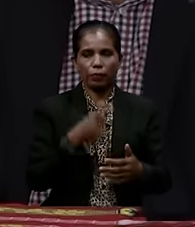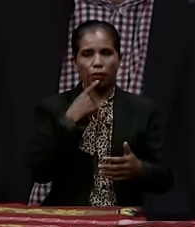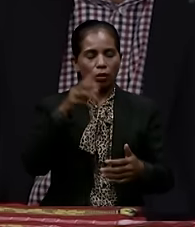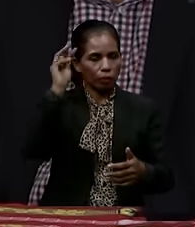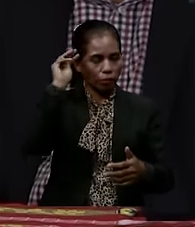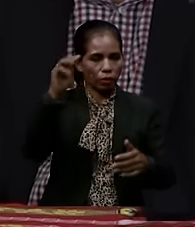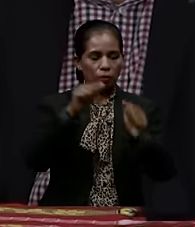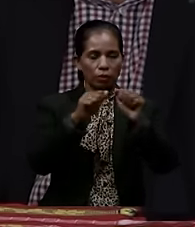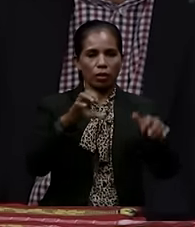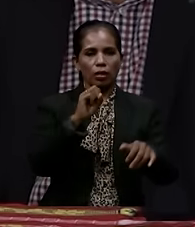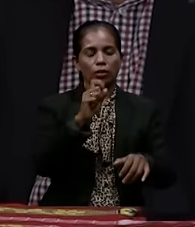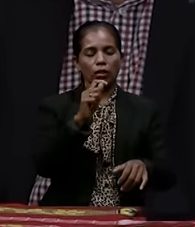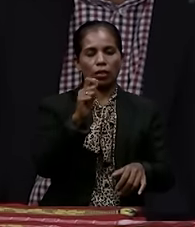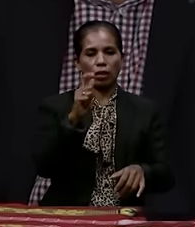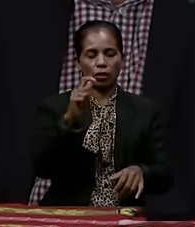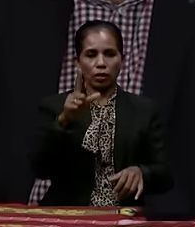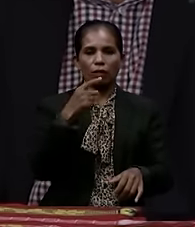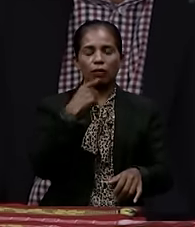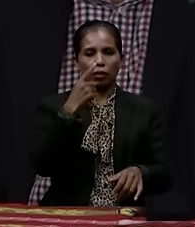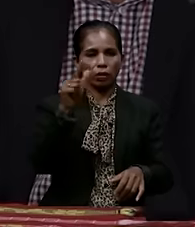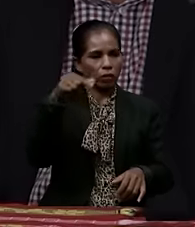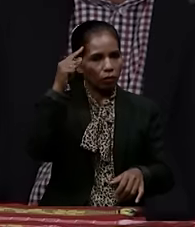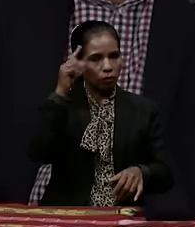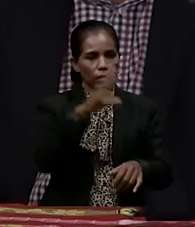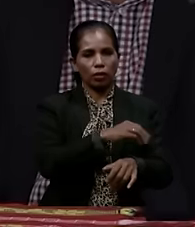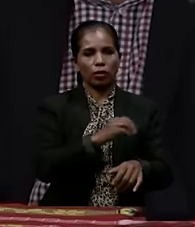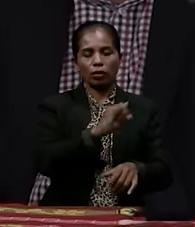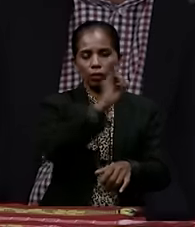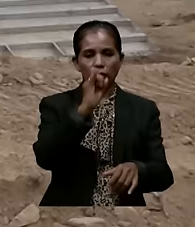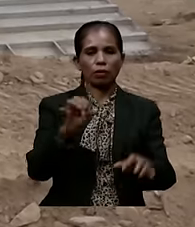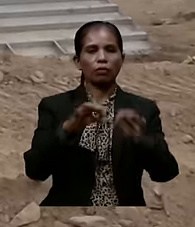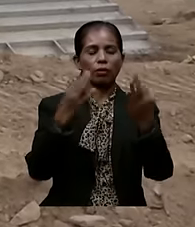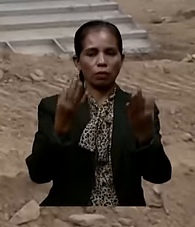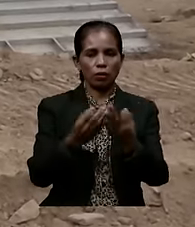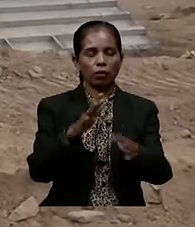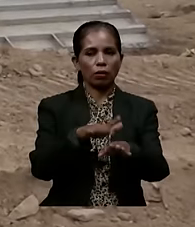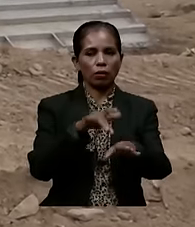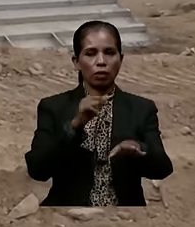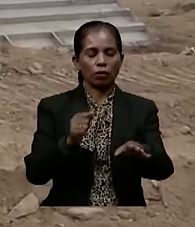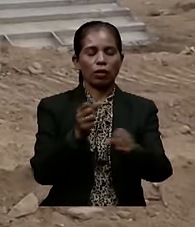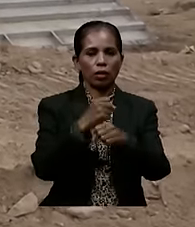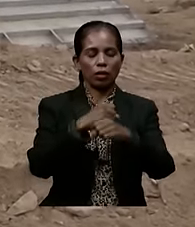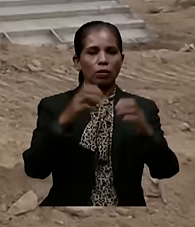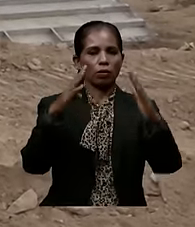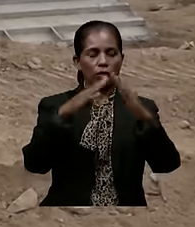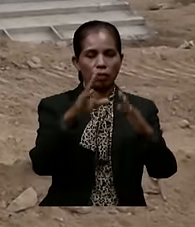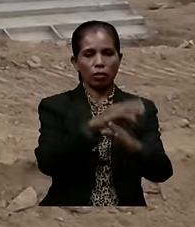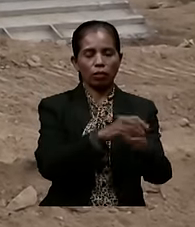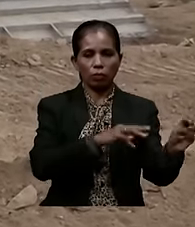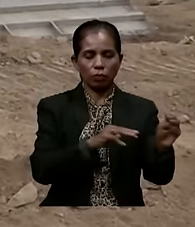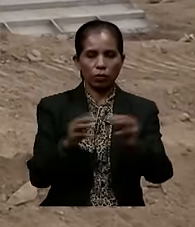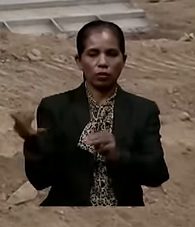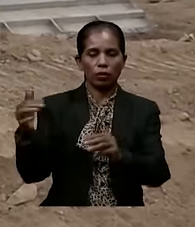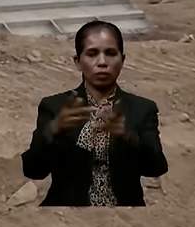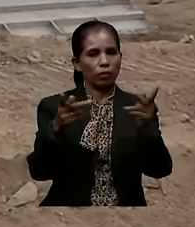ministro administrasaun estatal Tomás Cabral hateten governo se identifica familia ne be afetado husi konstrusaun altar santo ho di muda sira ba